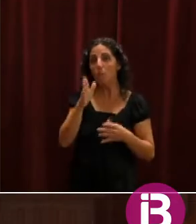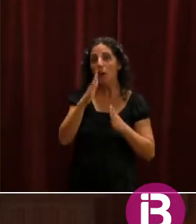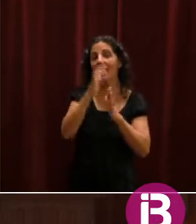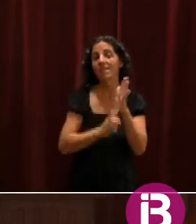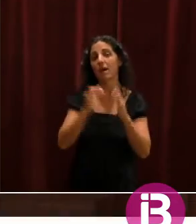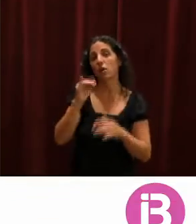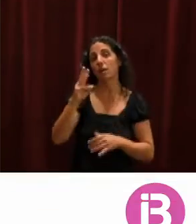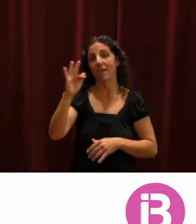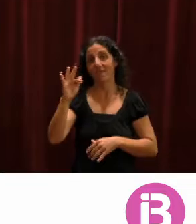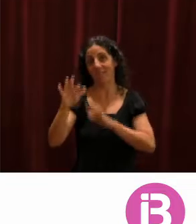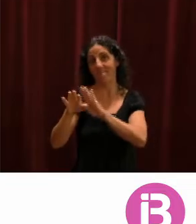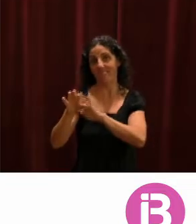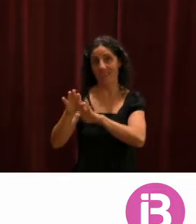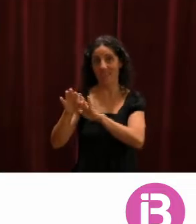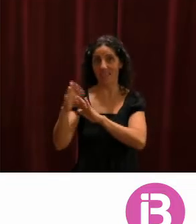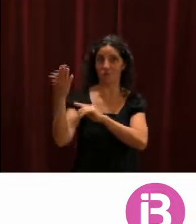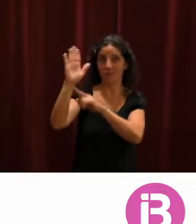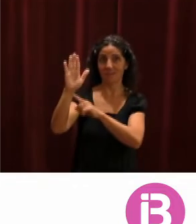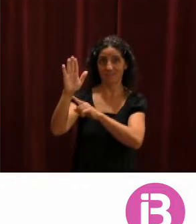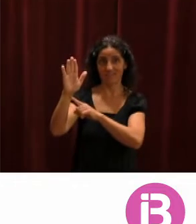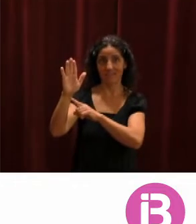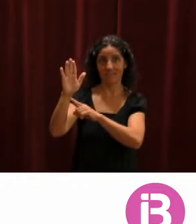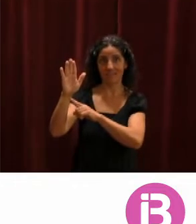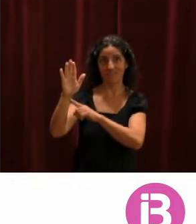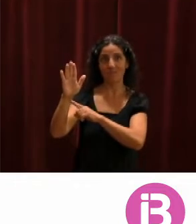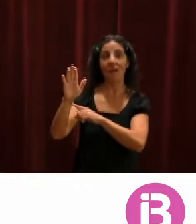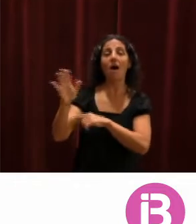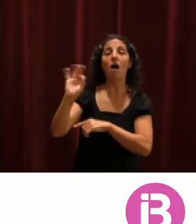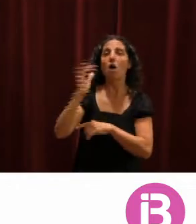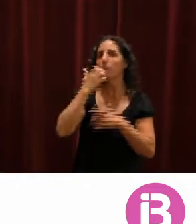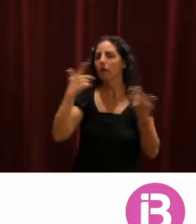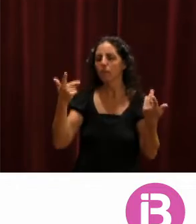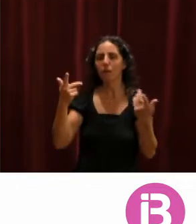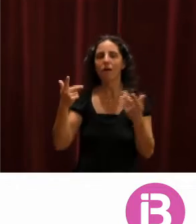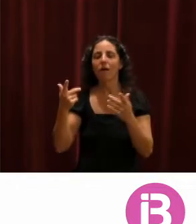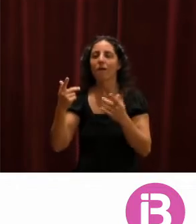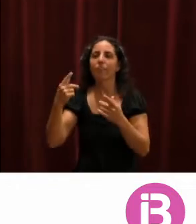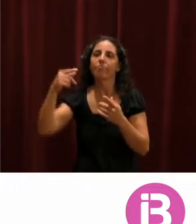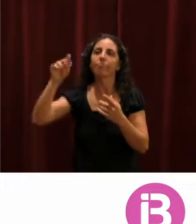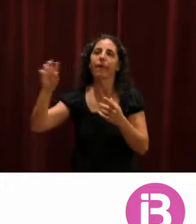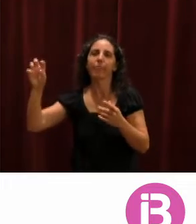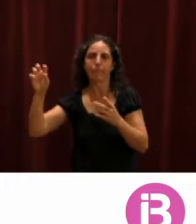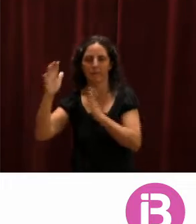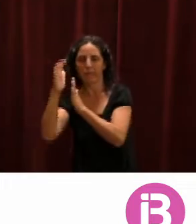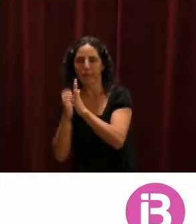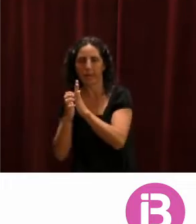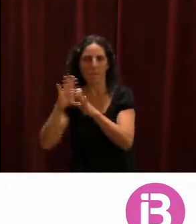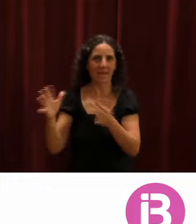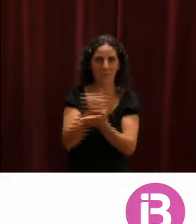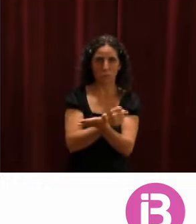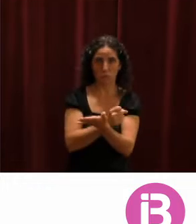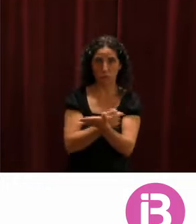que proposa la dreta, la deflactació que en diuen, o les rebaixes d'unes dècimes per tothom, suposaria que